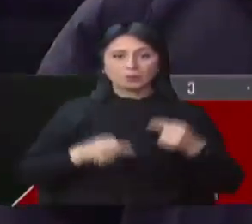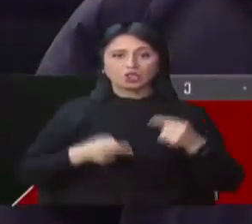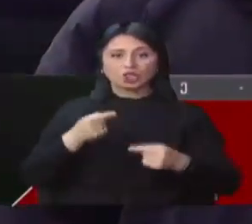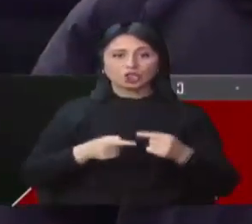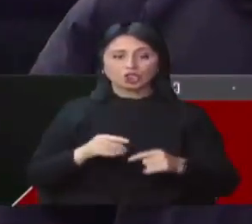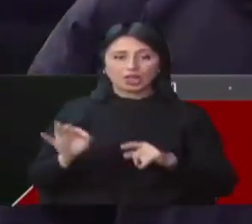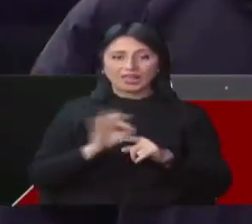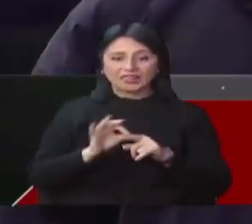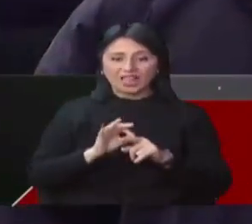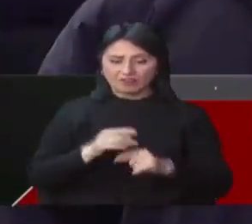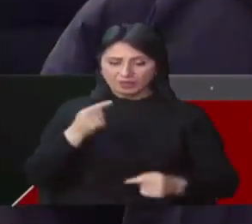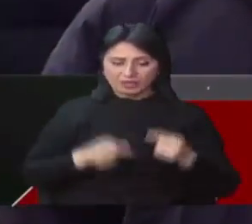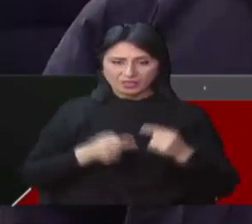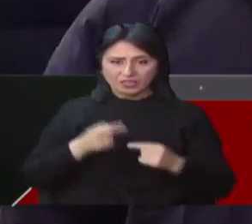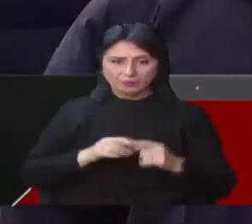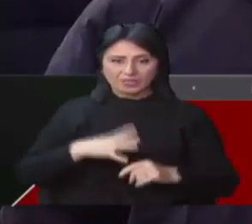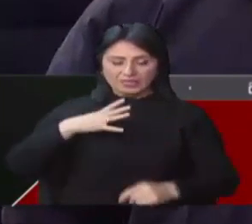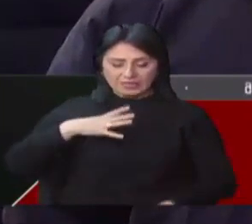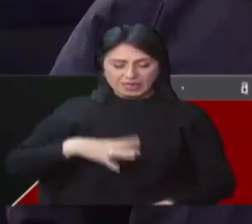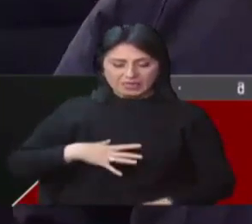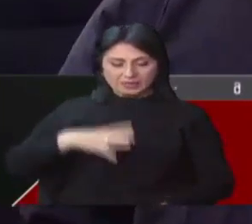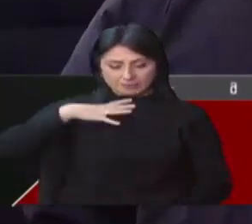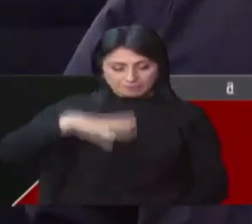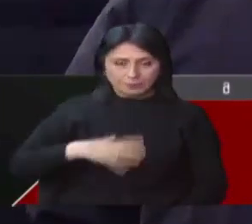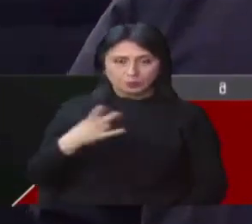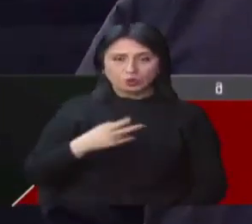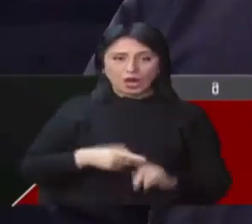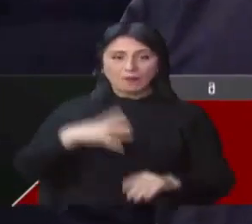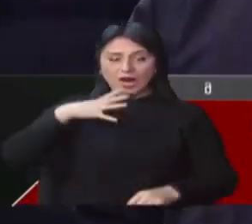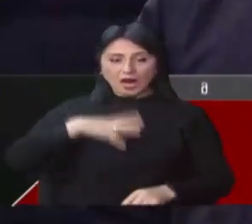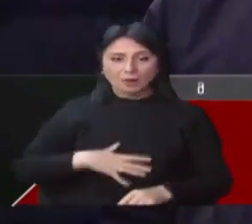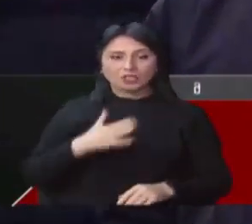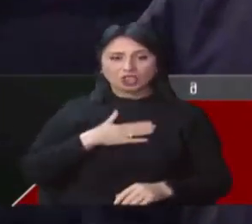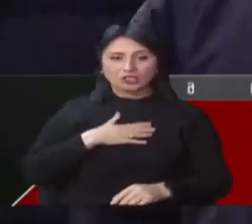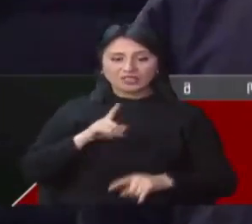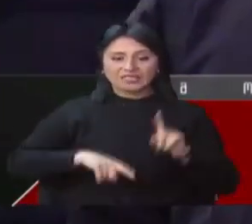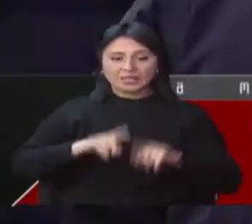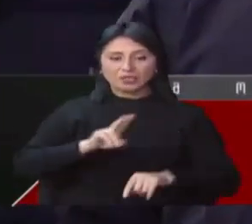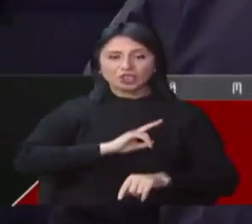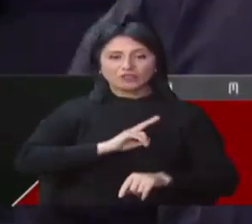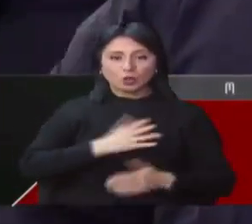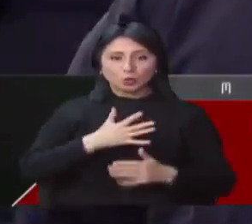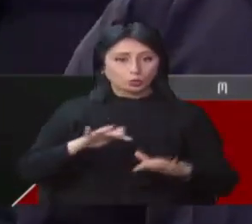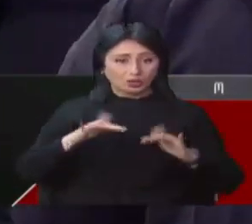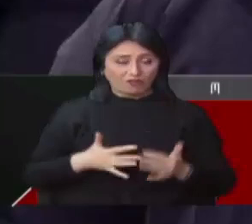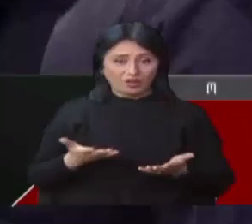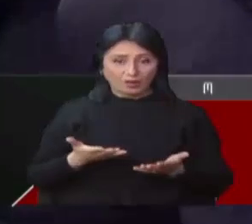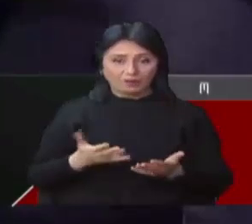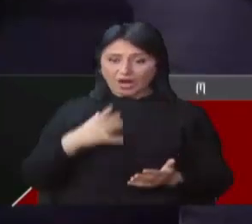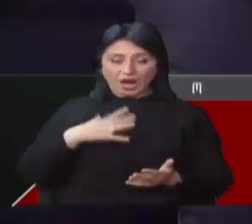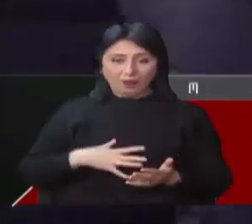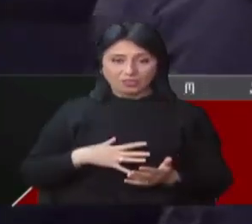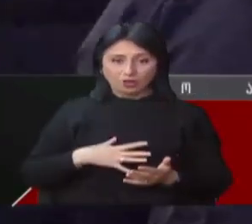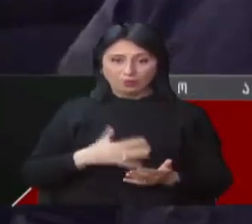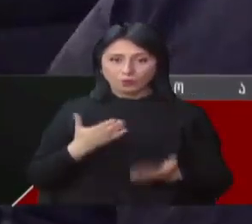არის ნერვების, ეს ბრძოლა არის გაძლების, გამძლეობის და ამ გამძლეობაში ჩვენ სამშობლოს სიყვარულში თუ დავიღლებით და